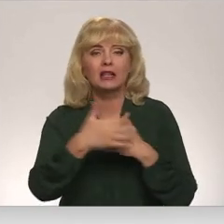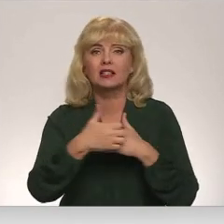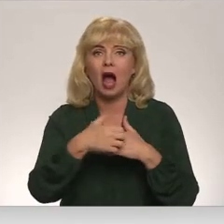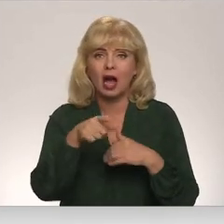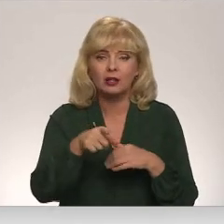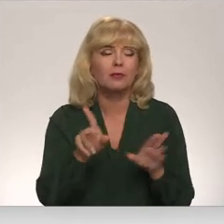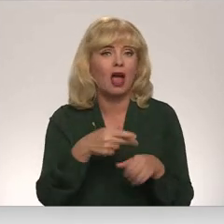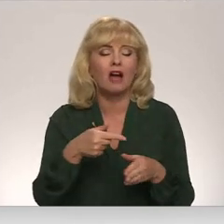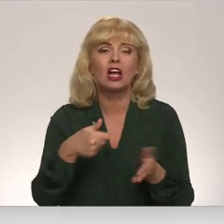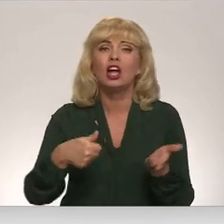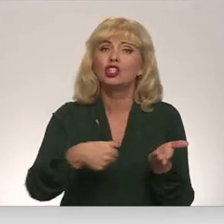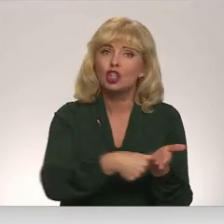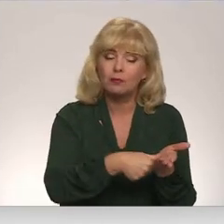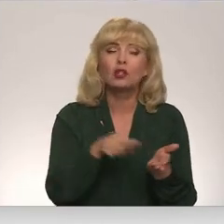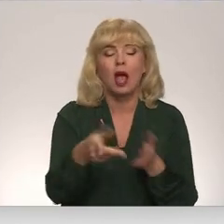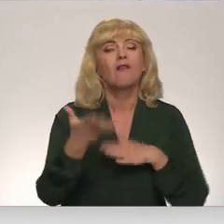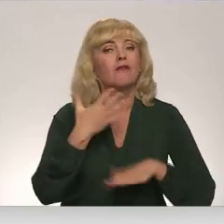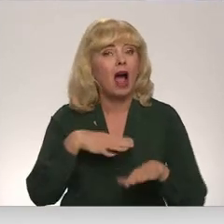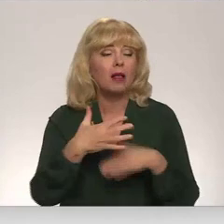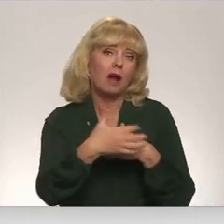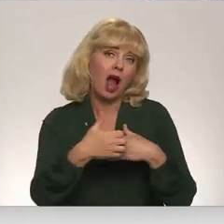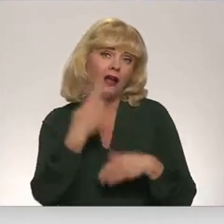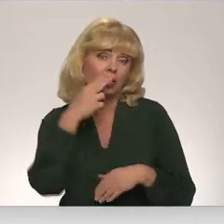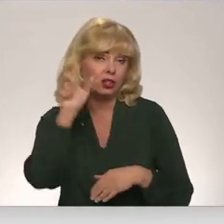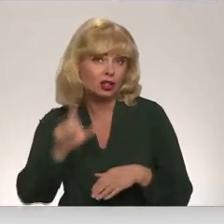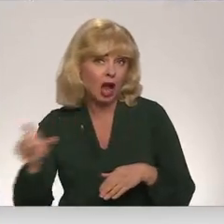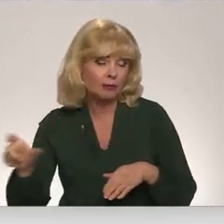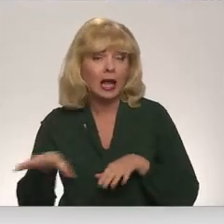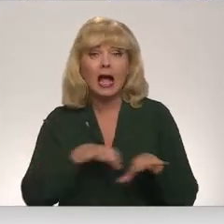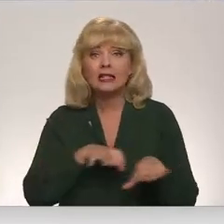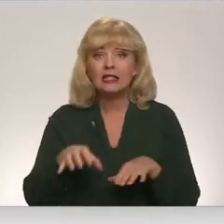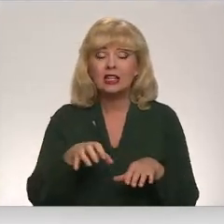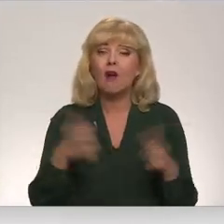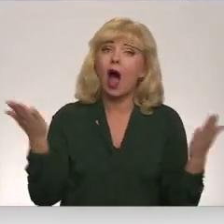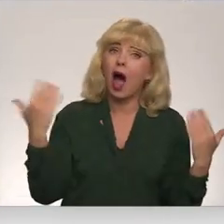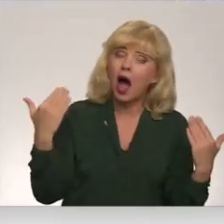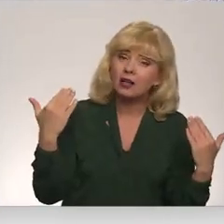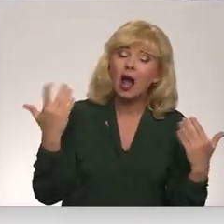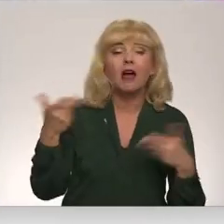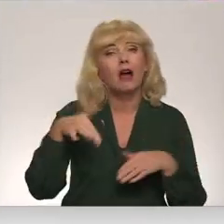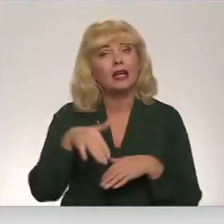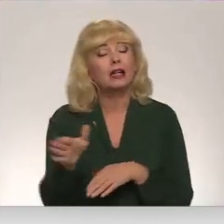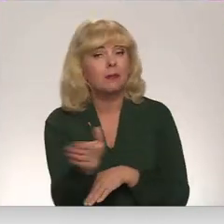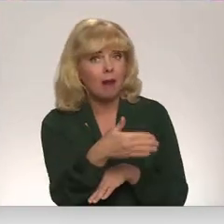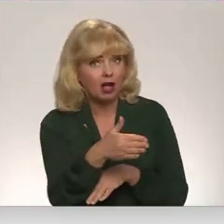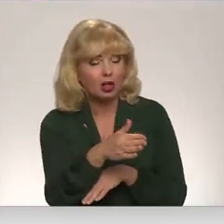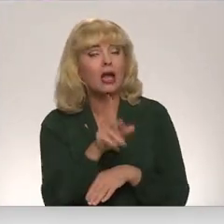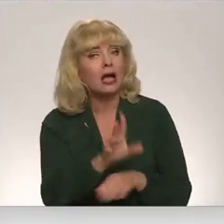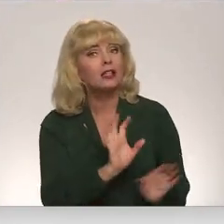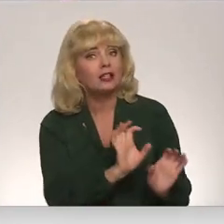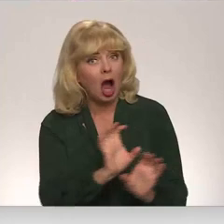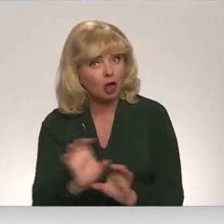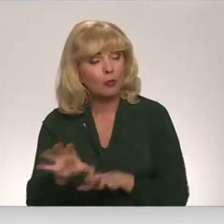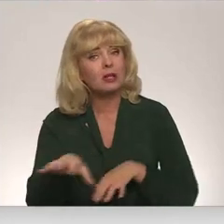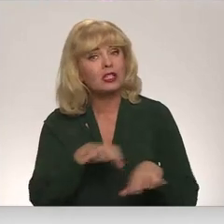obligāti čipotiem, bet tas ir vēlams. Taču kaķu saimniekiem, kuru dzīvnieks dzīvo ārā vai arī dodas pastaigās, ir jārūpējas par